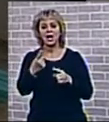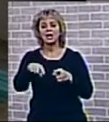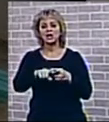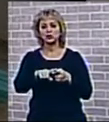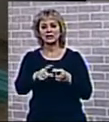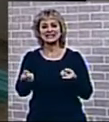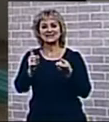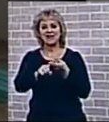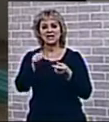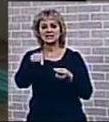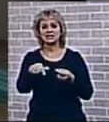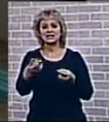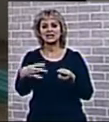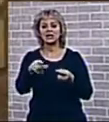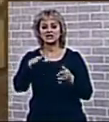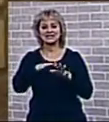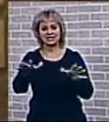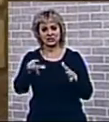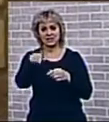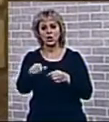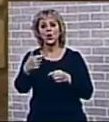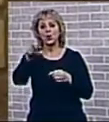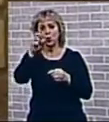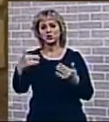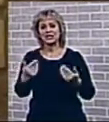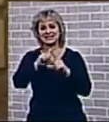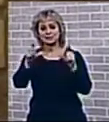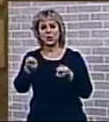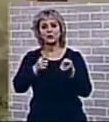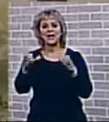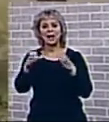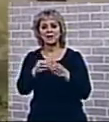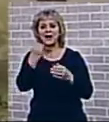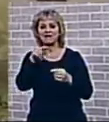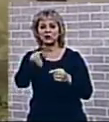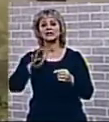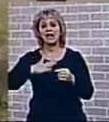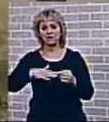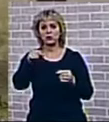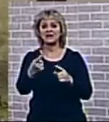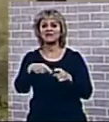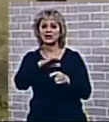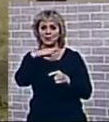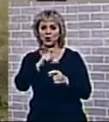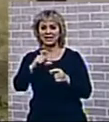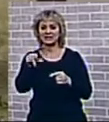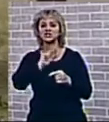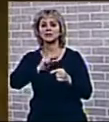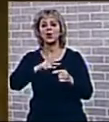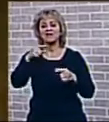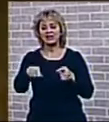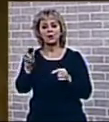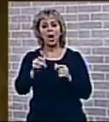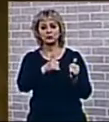которые связаны с изношенностью сетей. В госжилинспекции управляющей компании «Комфорт» в целом довольны. Вот и в этой многоэтажке работы по